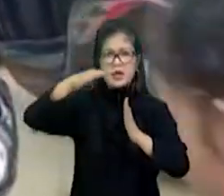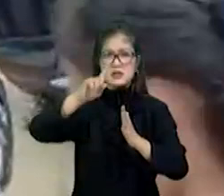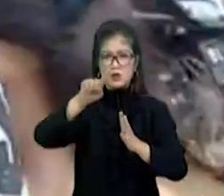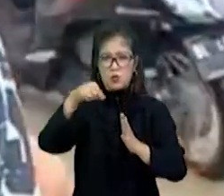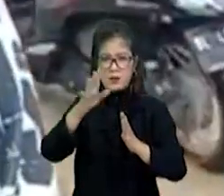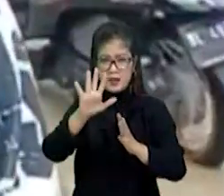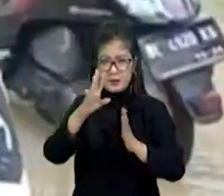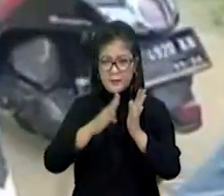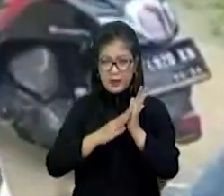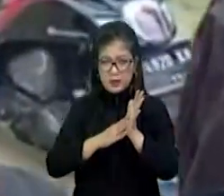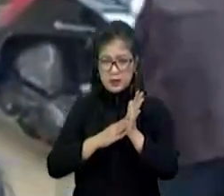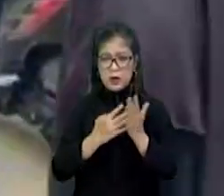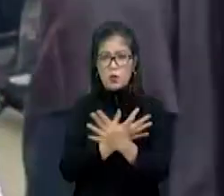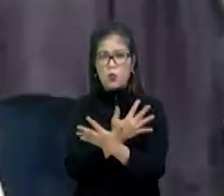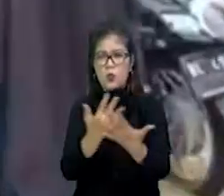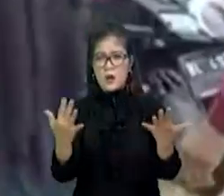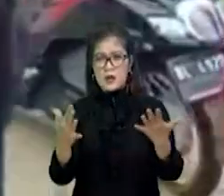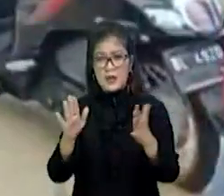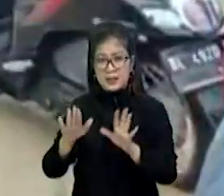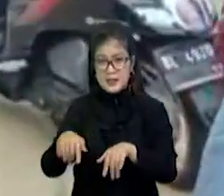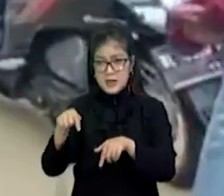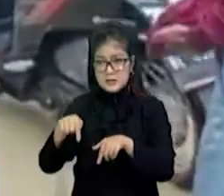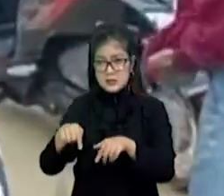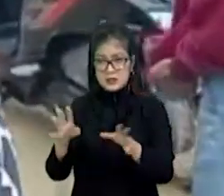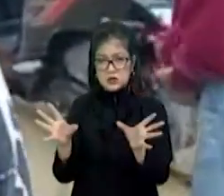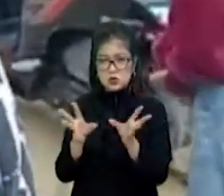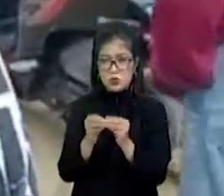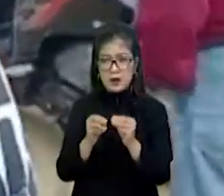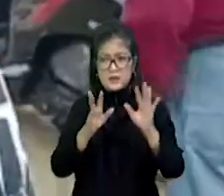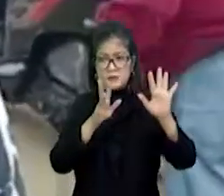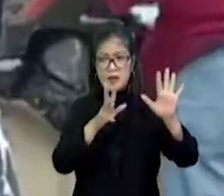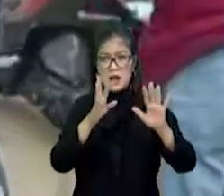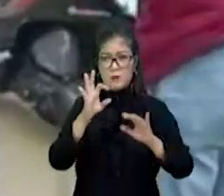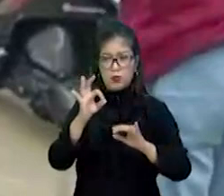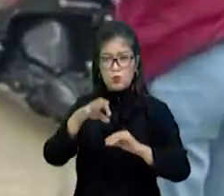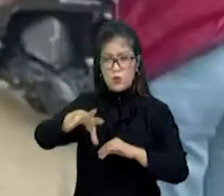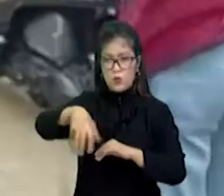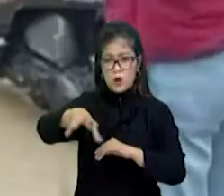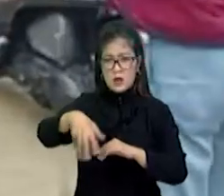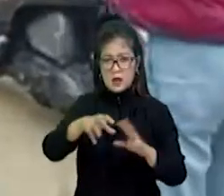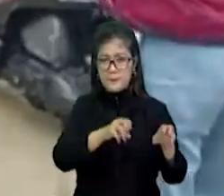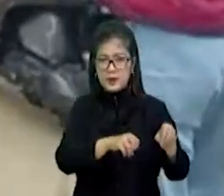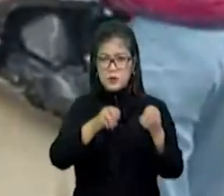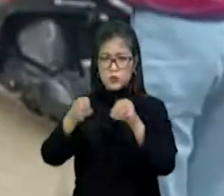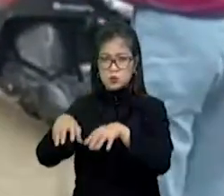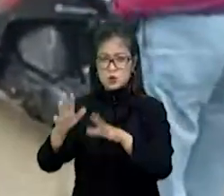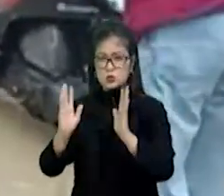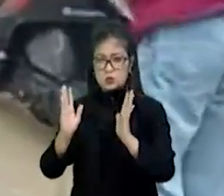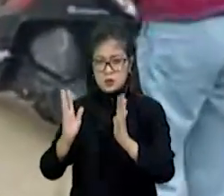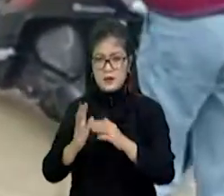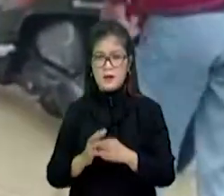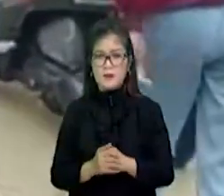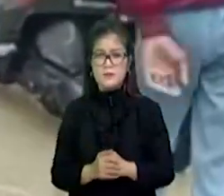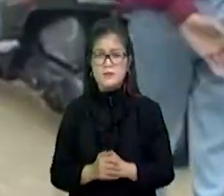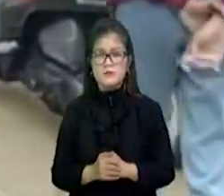sini sebanyak 90 kakak sudah mengungsi. Mengungsi. Mencari tempat yang aman. Ini